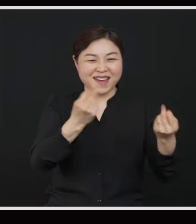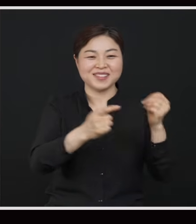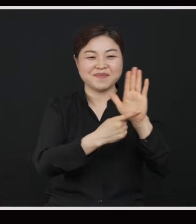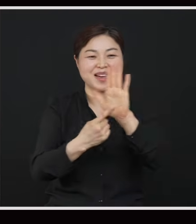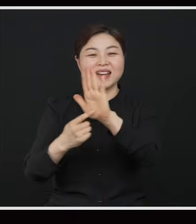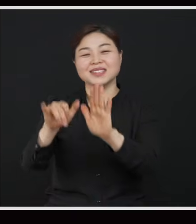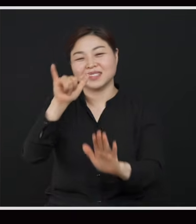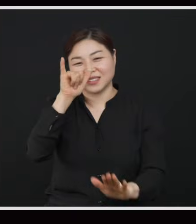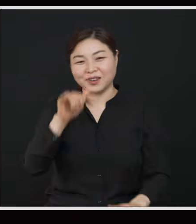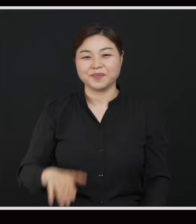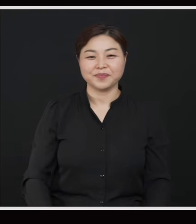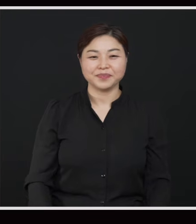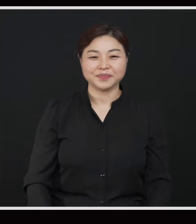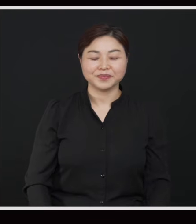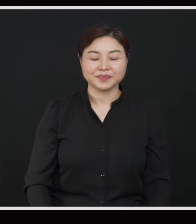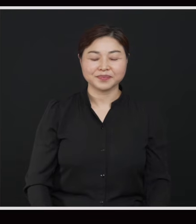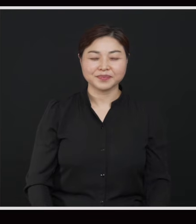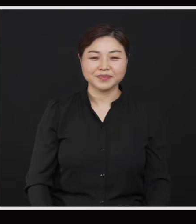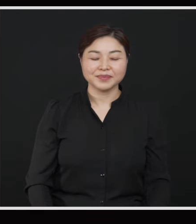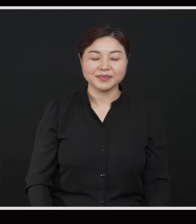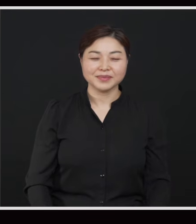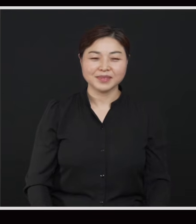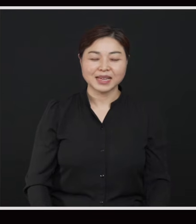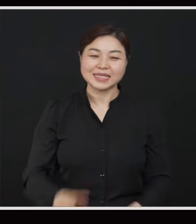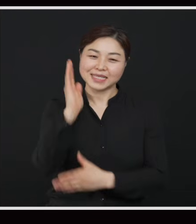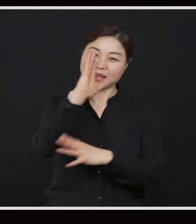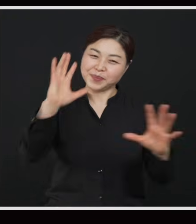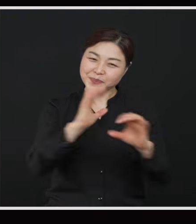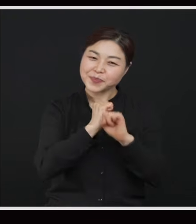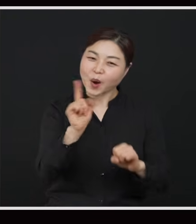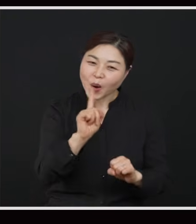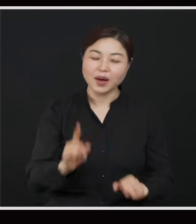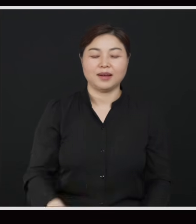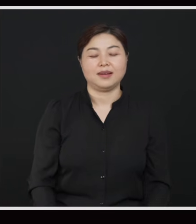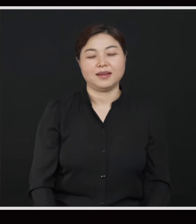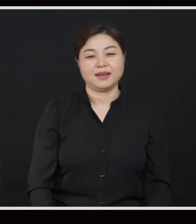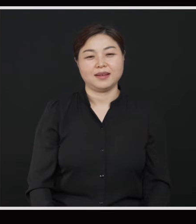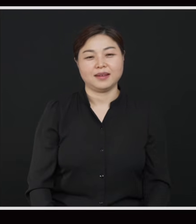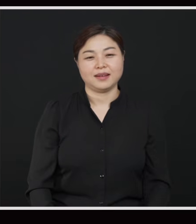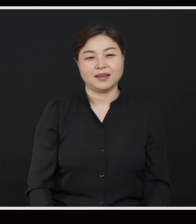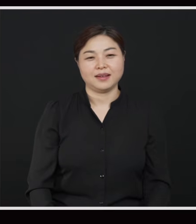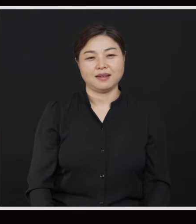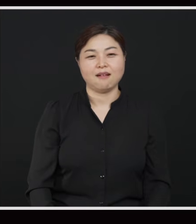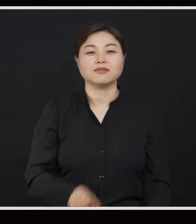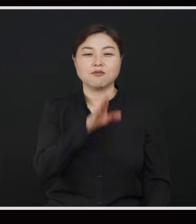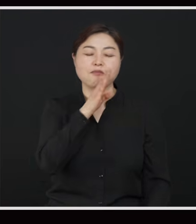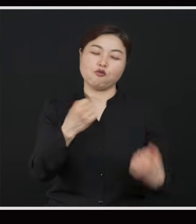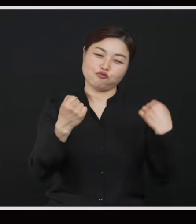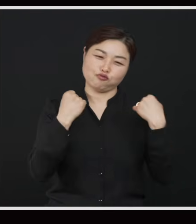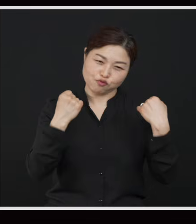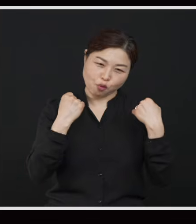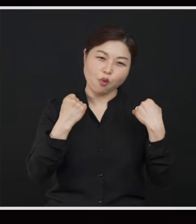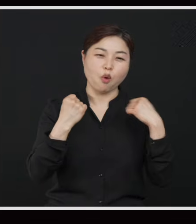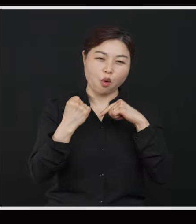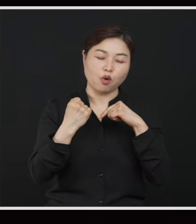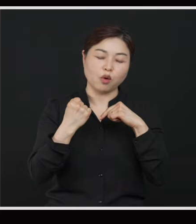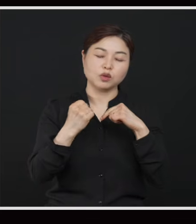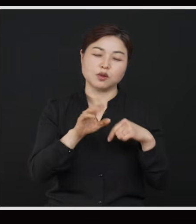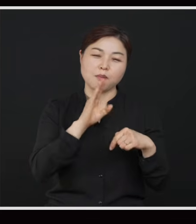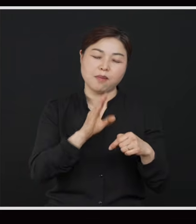많이 있는데, 이것을 여태까지 말씀드린 걸 다 종합을 해보면은 굉장히 말이 되는 얘기입니다.